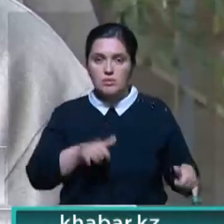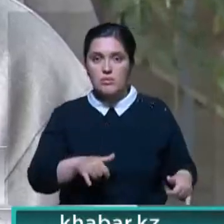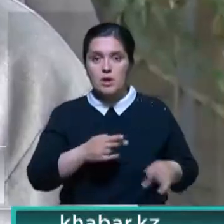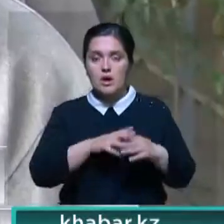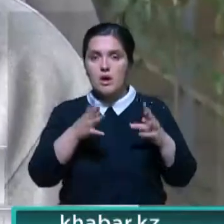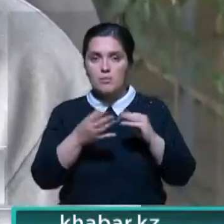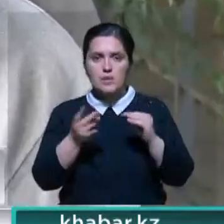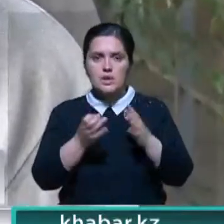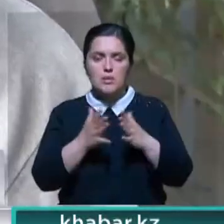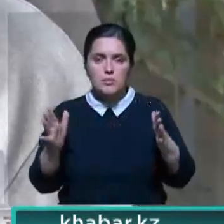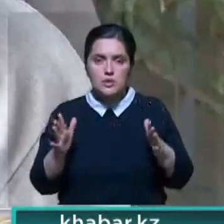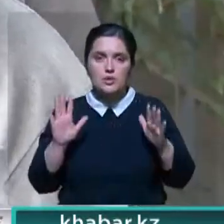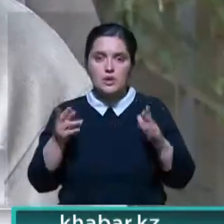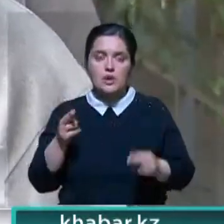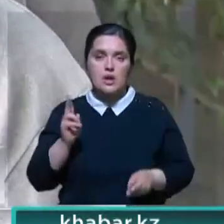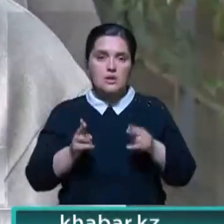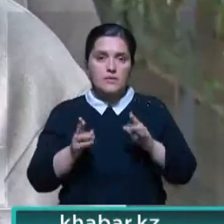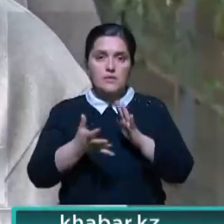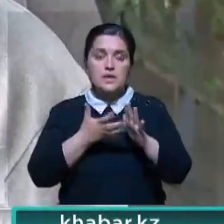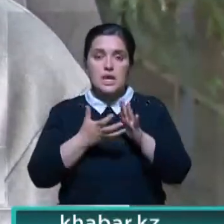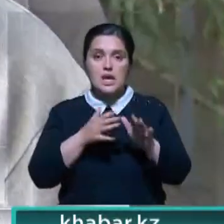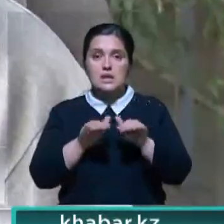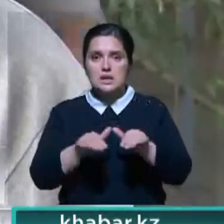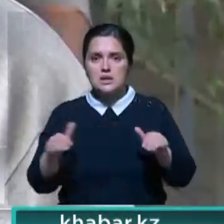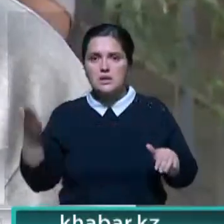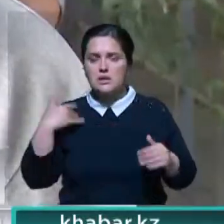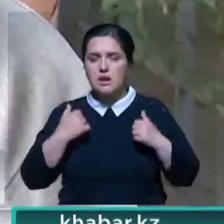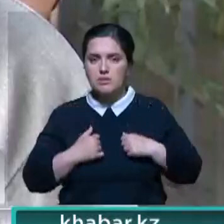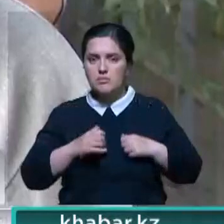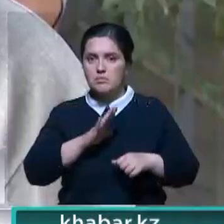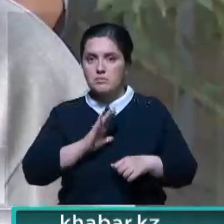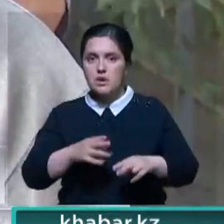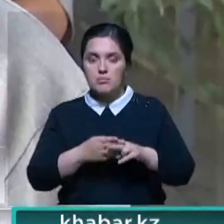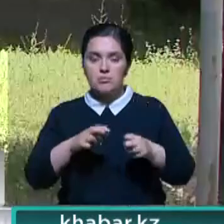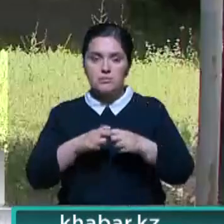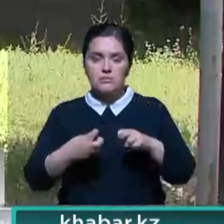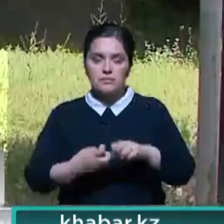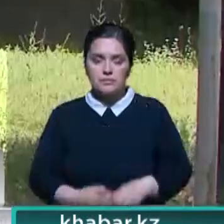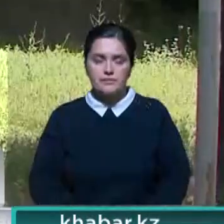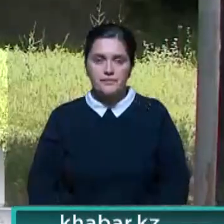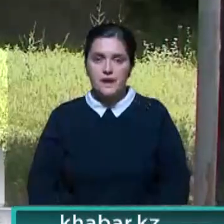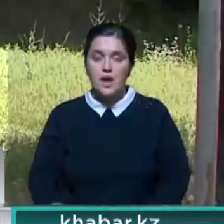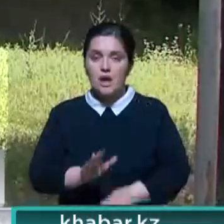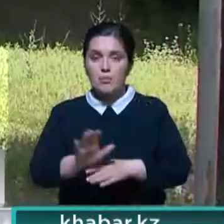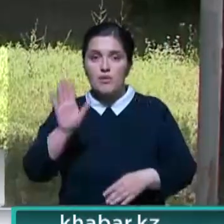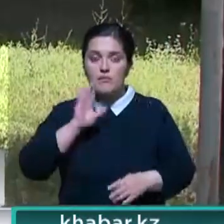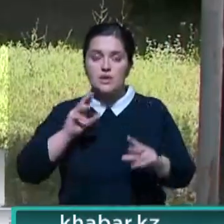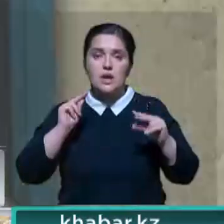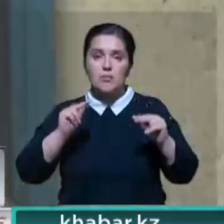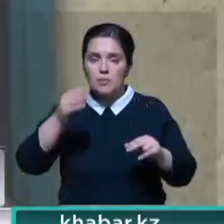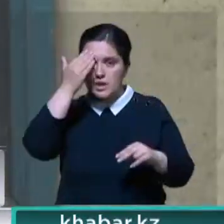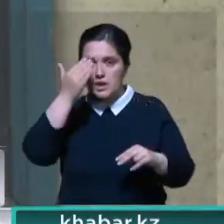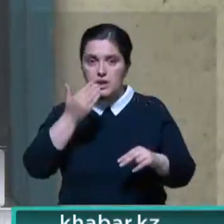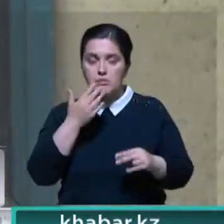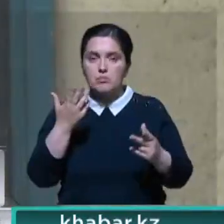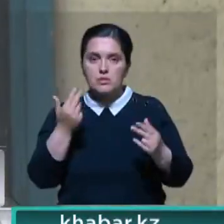объем небольшие, только для готовки их хватает. Дети давно не мылись, это очень серьезная проблема. Поставщик воды признает, летом